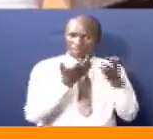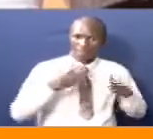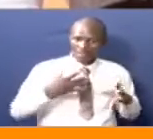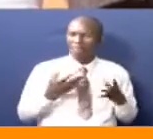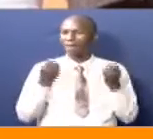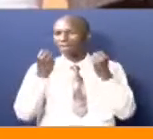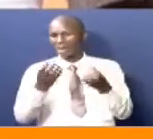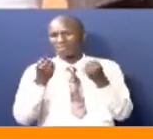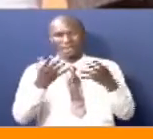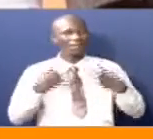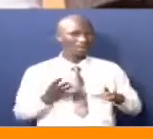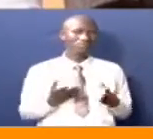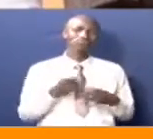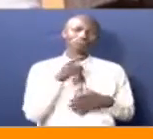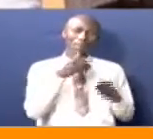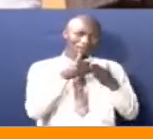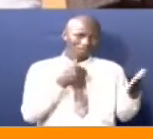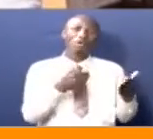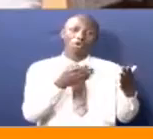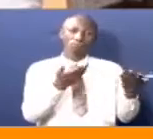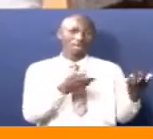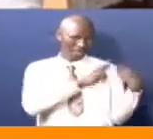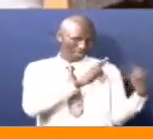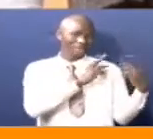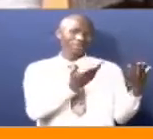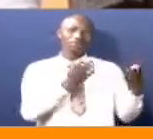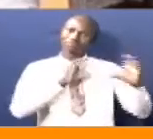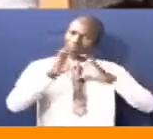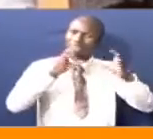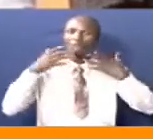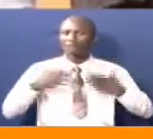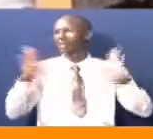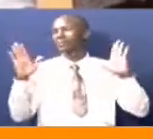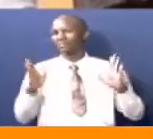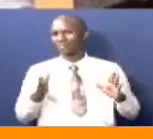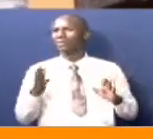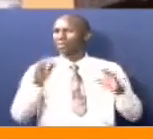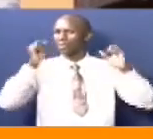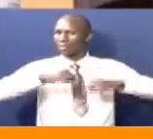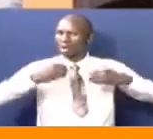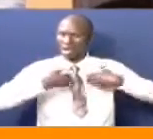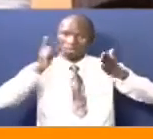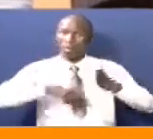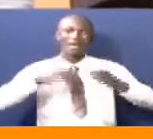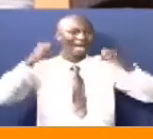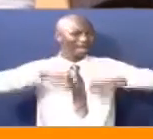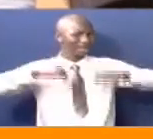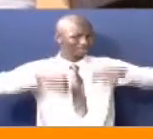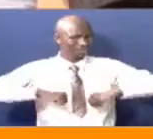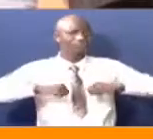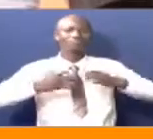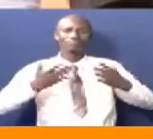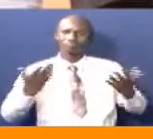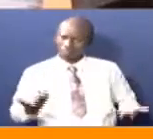watu wengi wale walikuwa wanahusika, tumezungumza na wao ndio tuwe na maafikiano